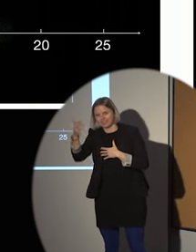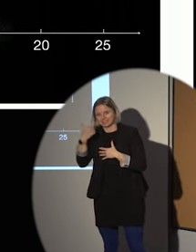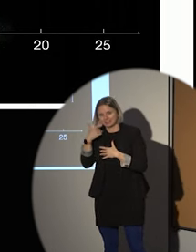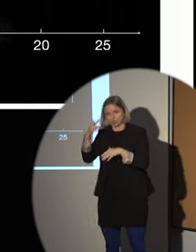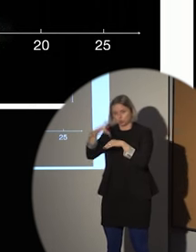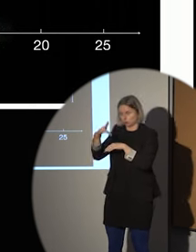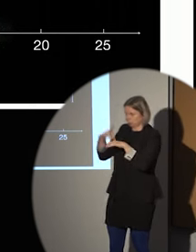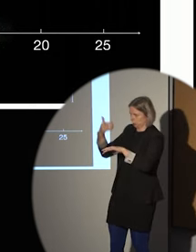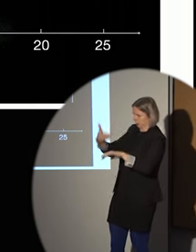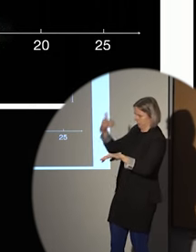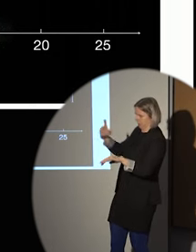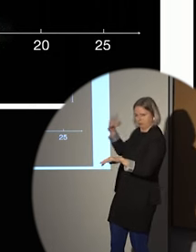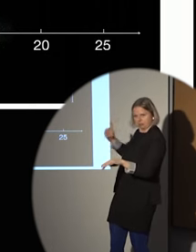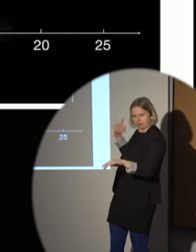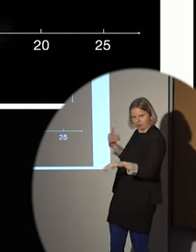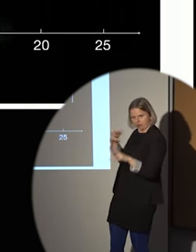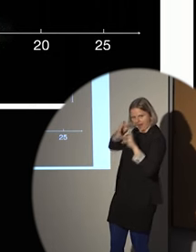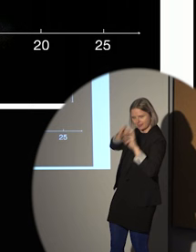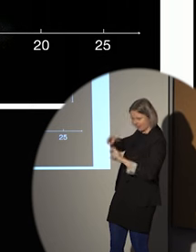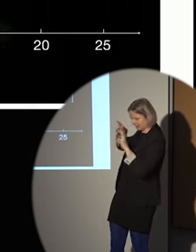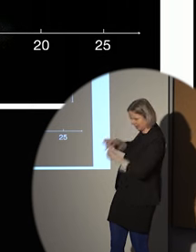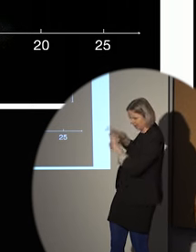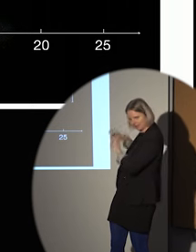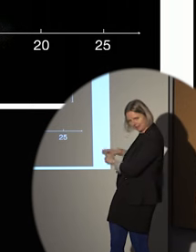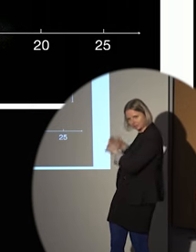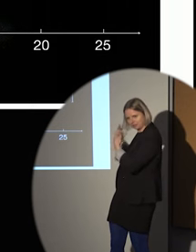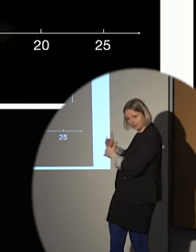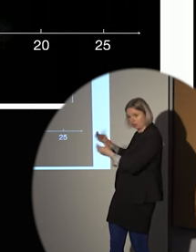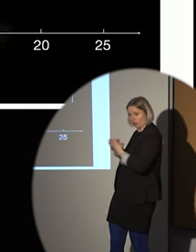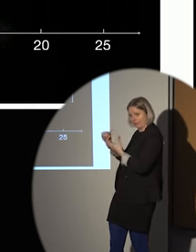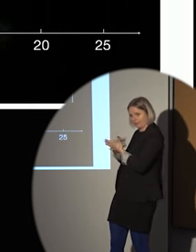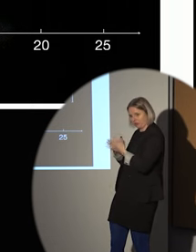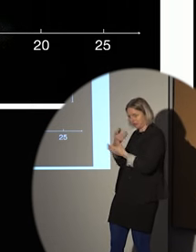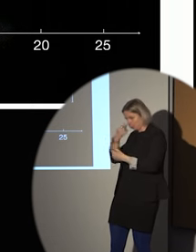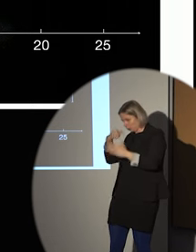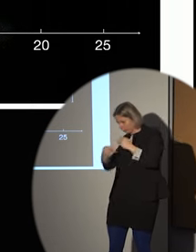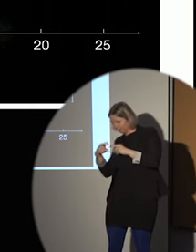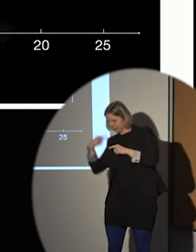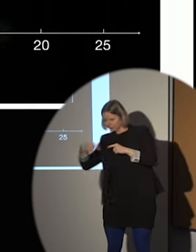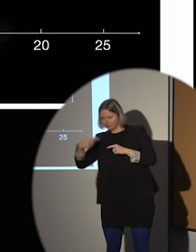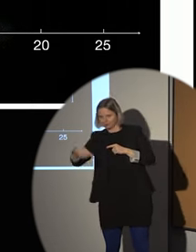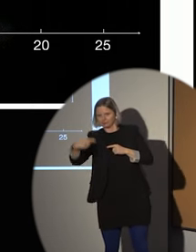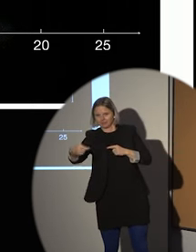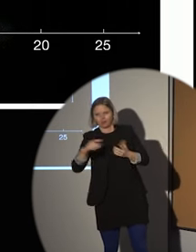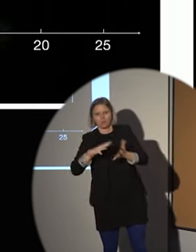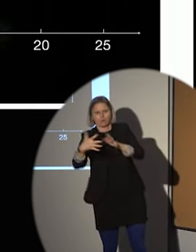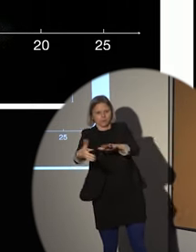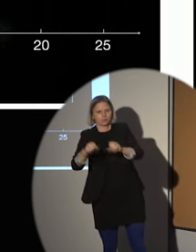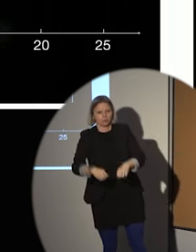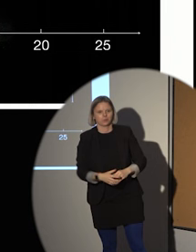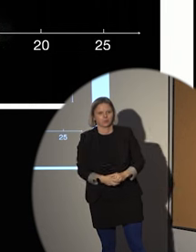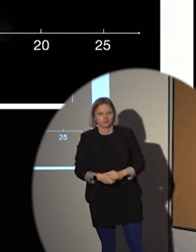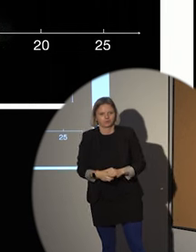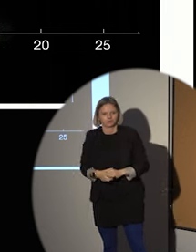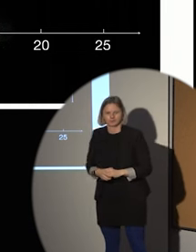Gaïa. Et Gaïa, c'est le satellite que vous voyez ici, c'est un satellite européen lancé par l'Agence spatiale européenne et